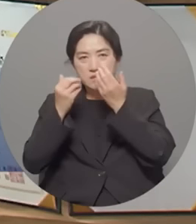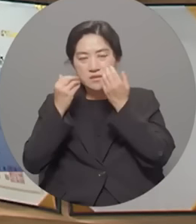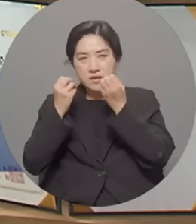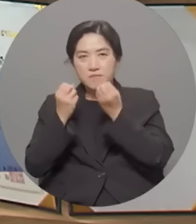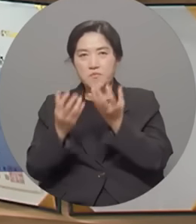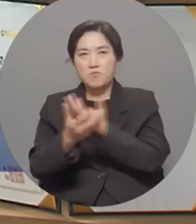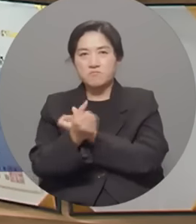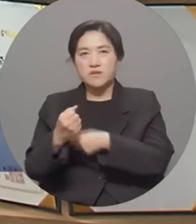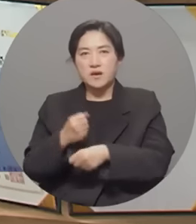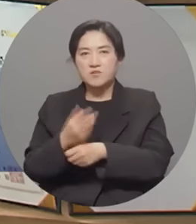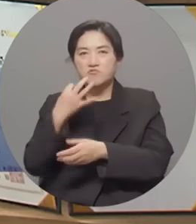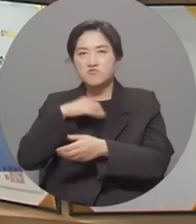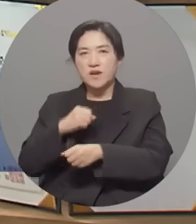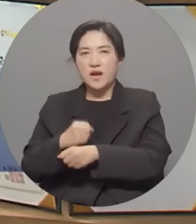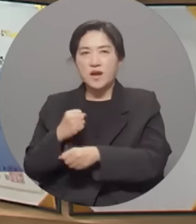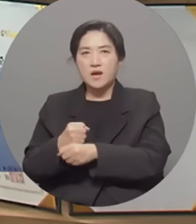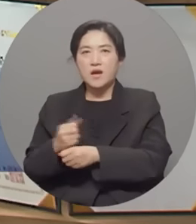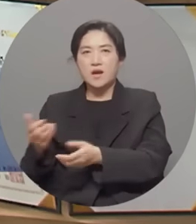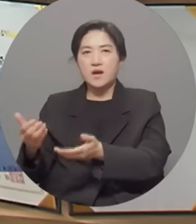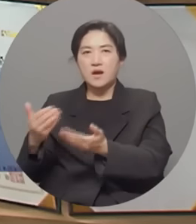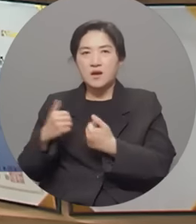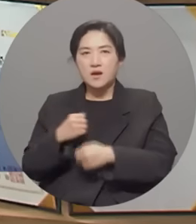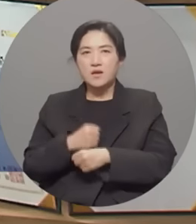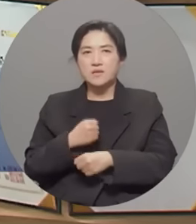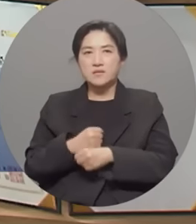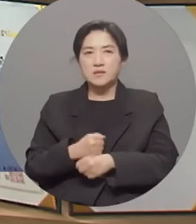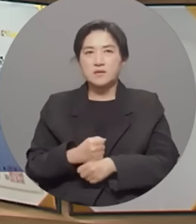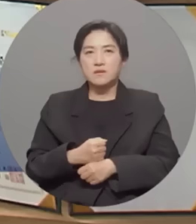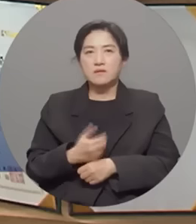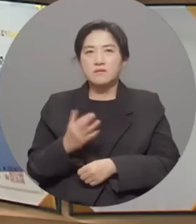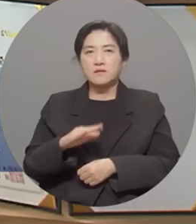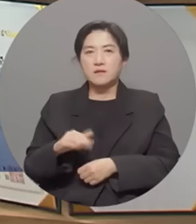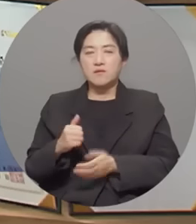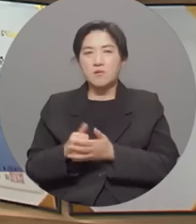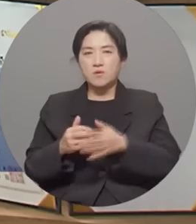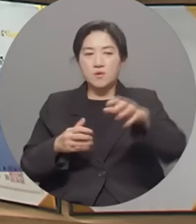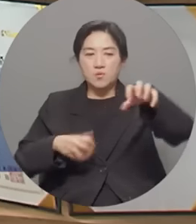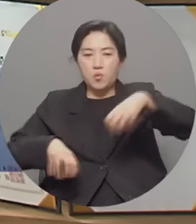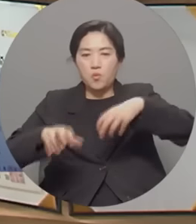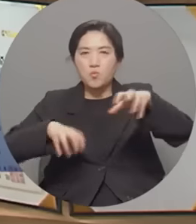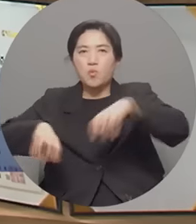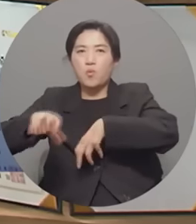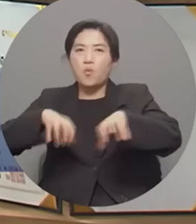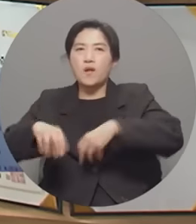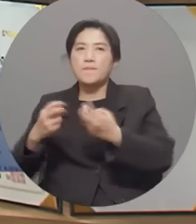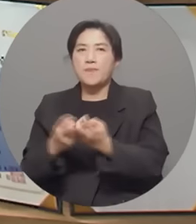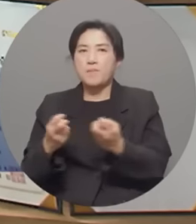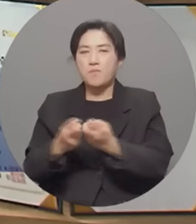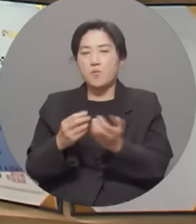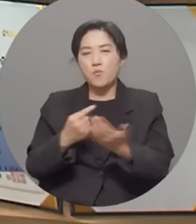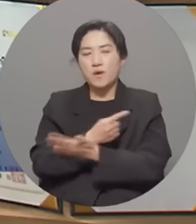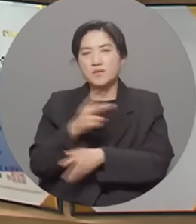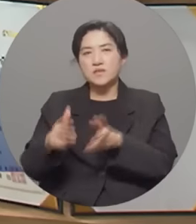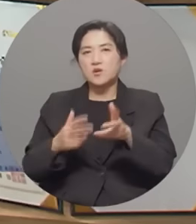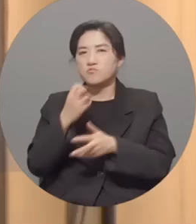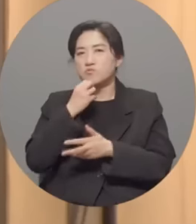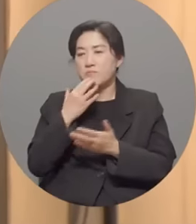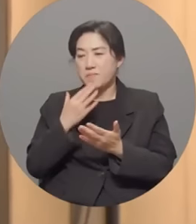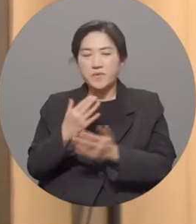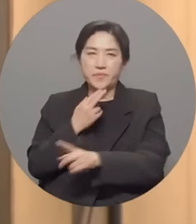사업을 해서 그 수익을 발생시켜 주겠다 이렇게 얘기를 하고 있는데 거의 돌려막기 외에는 별다른 사업 수익이 날 수가 없는 구조였기